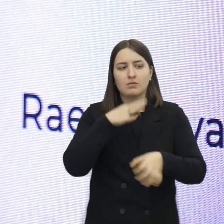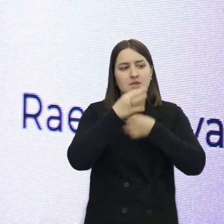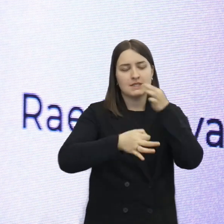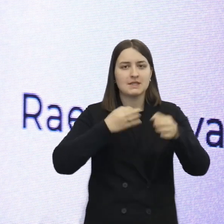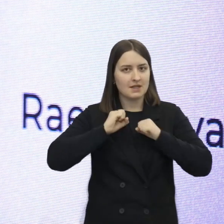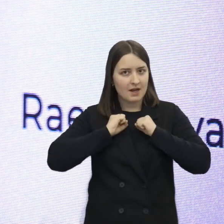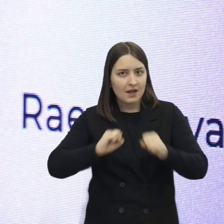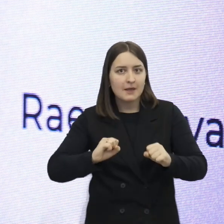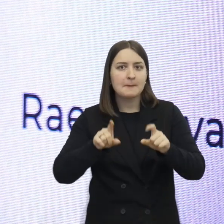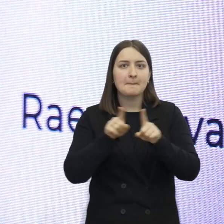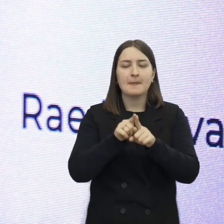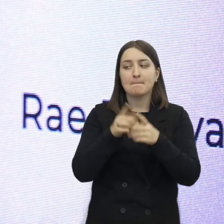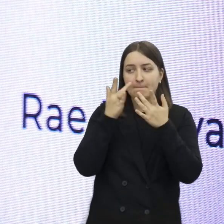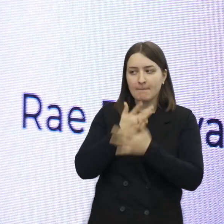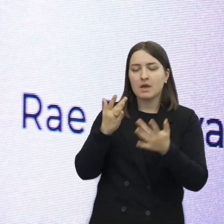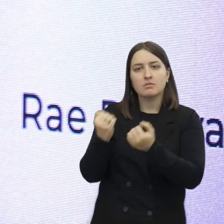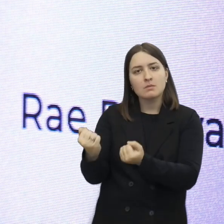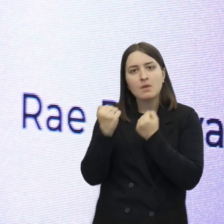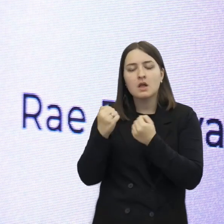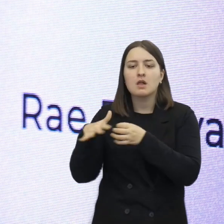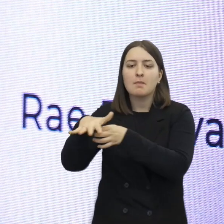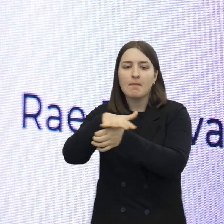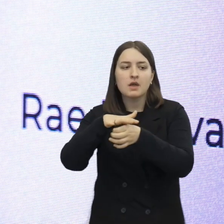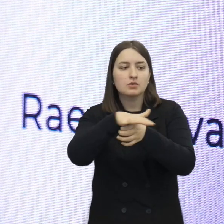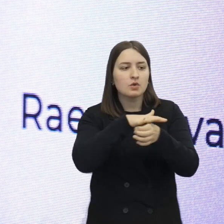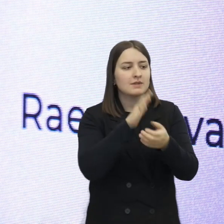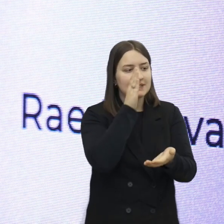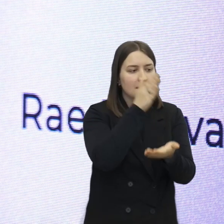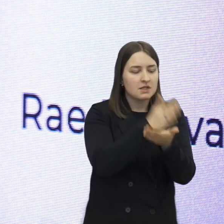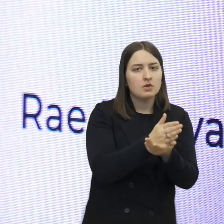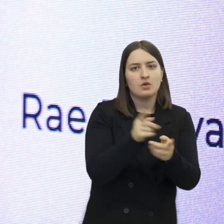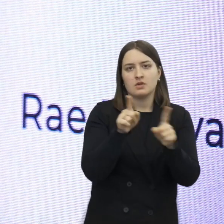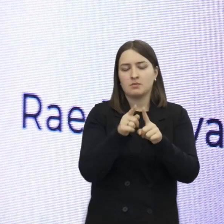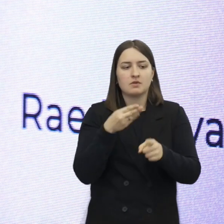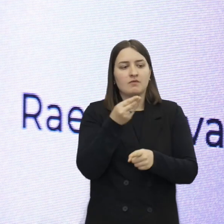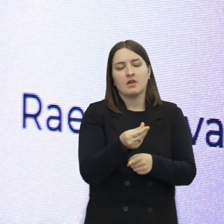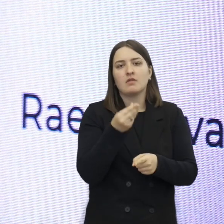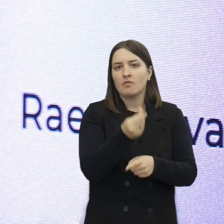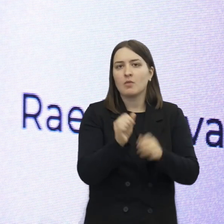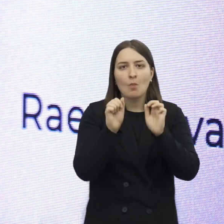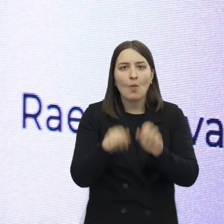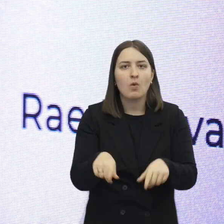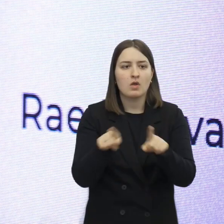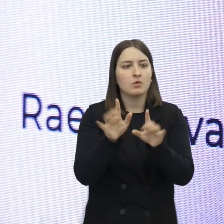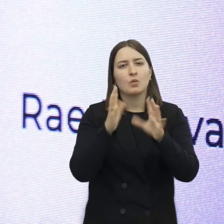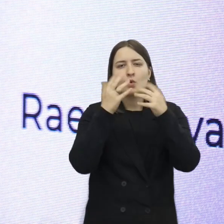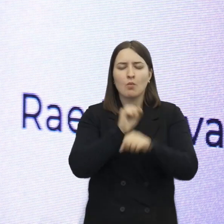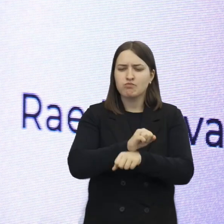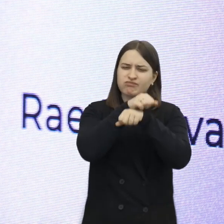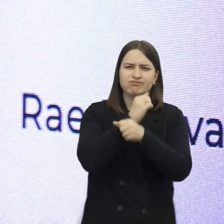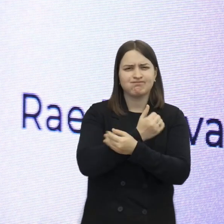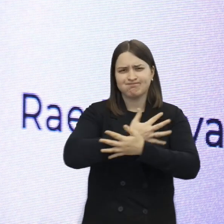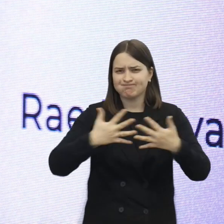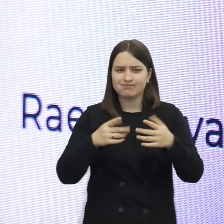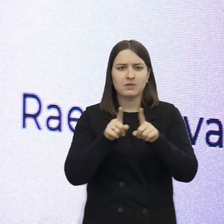abejo palaikyti tas pačias bendruomenės tiesiogiai, tiek materialiai, tiek nueinant į protestus, tiek